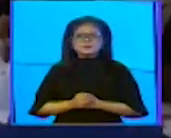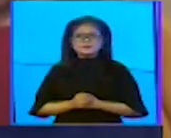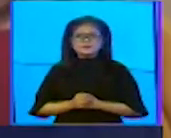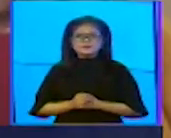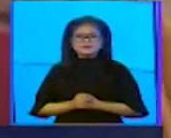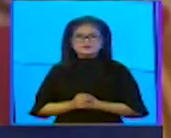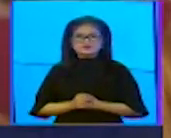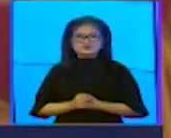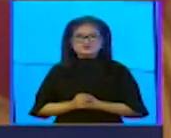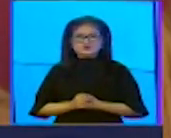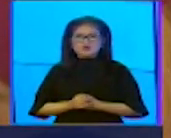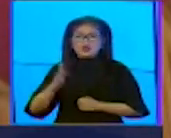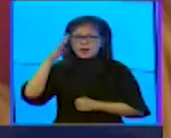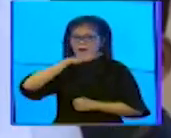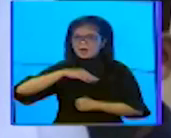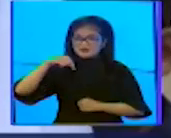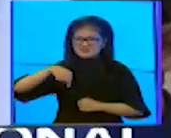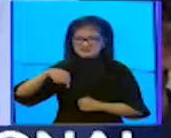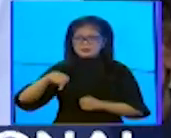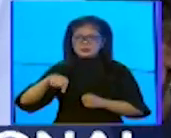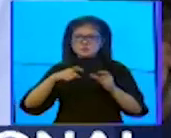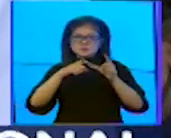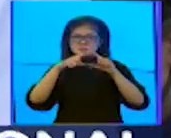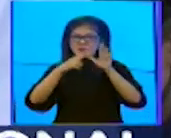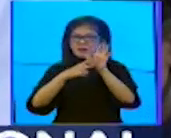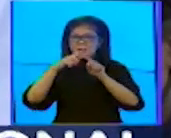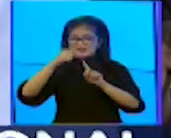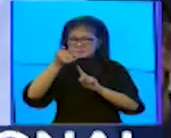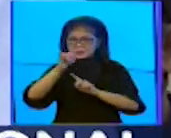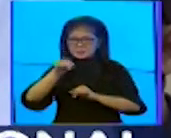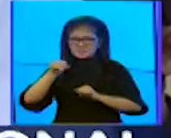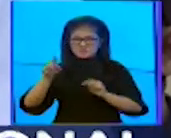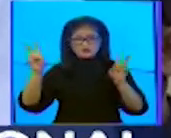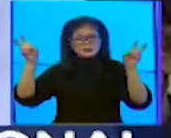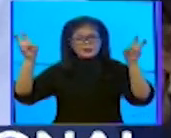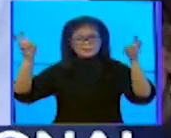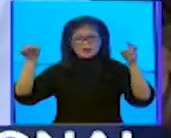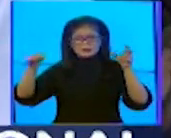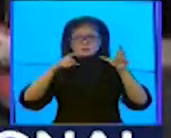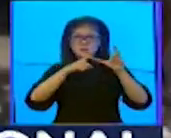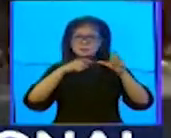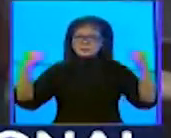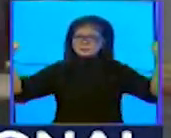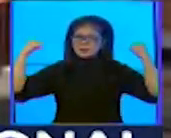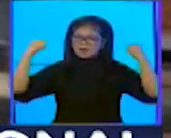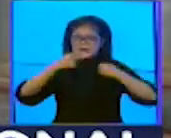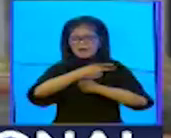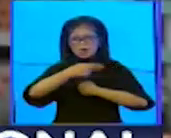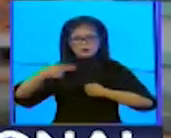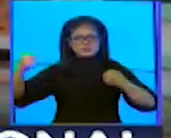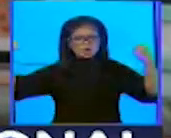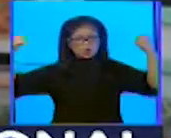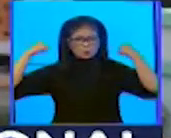Bertepatan dengan pandemi, Hari Santri kali ini bertema Santri Sehat Indonesia Kuat. Data Kementerian Agama